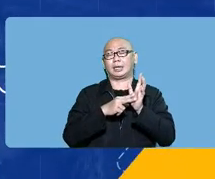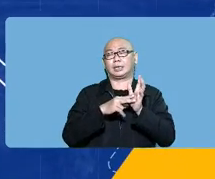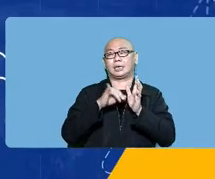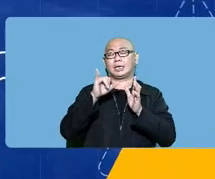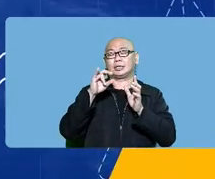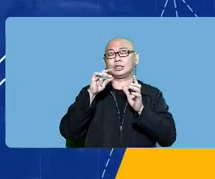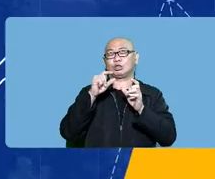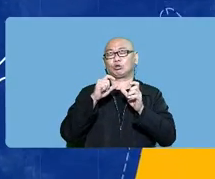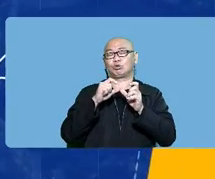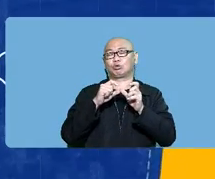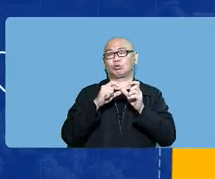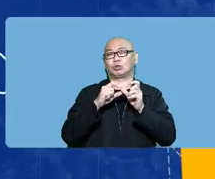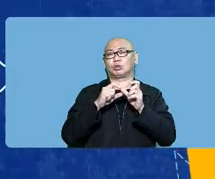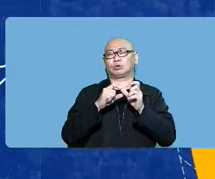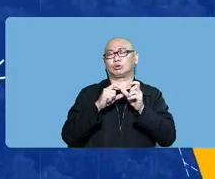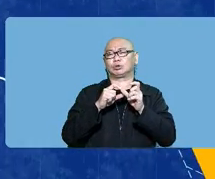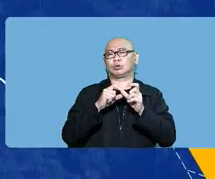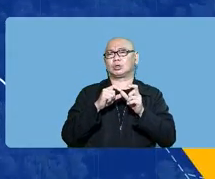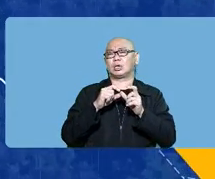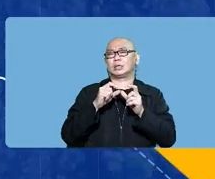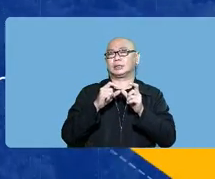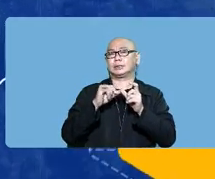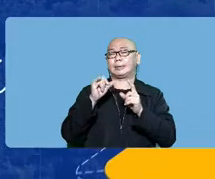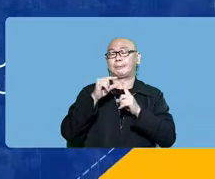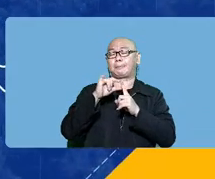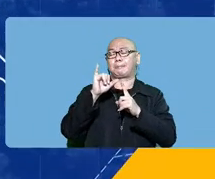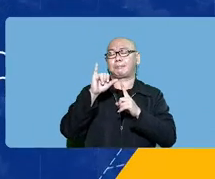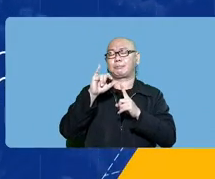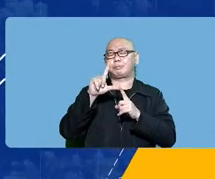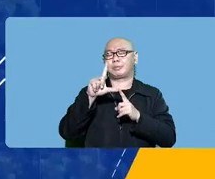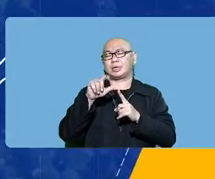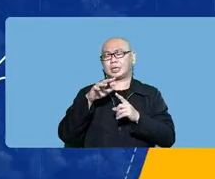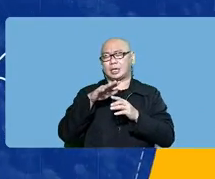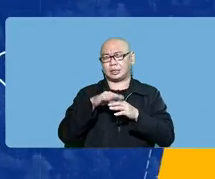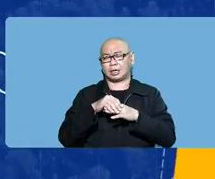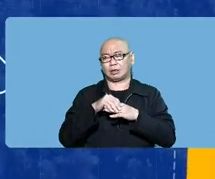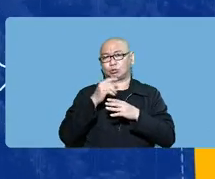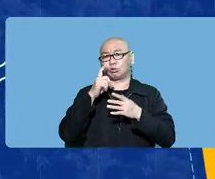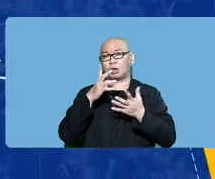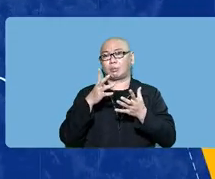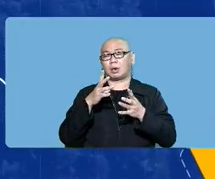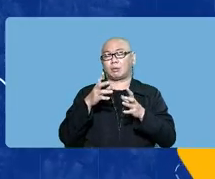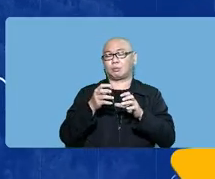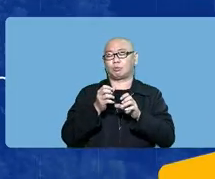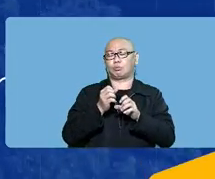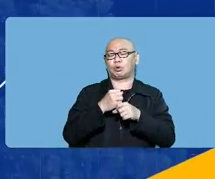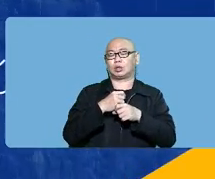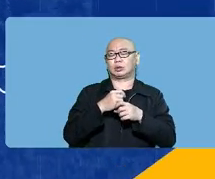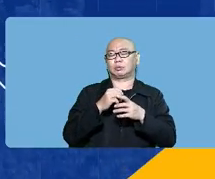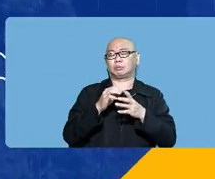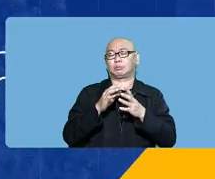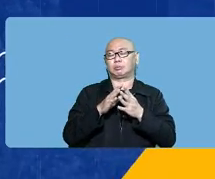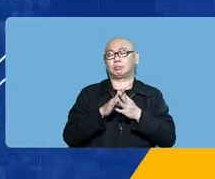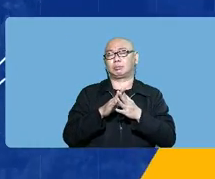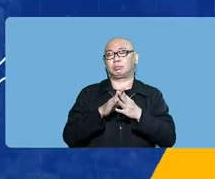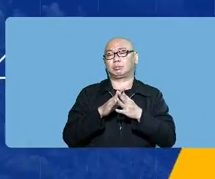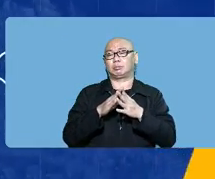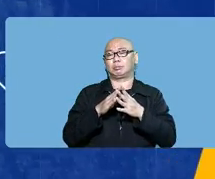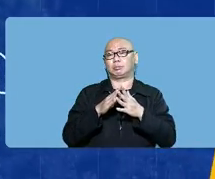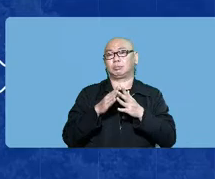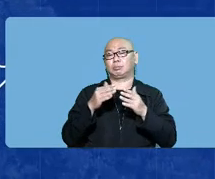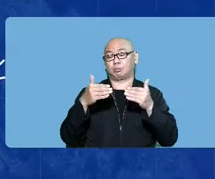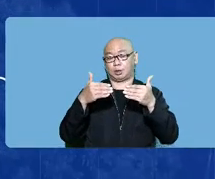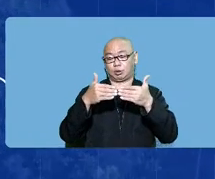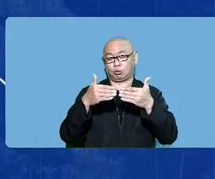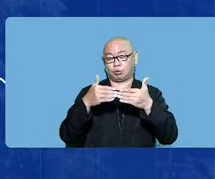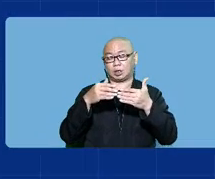situ dalam rangka mengelola bendungannya. Tetapi bagian insinyur listrik, elektro